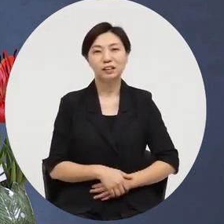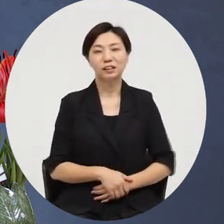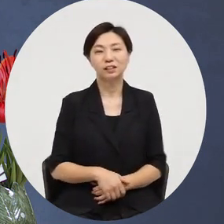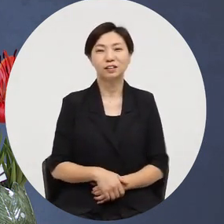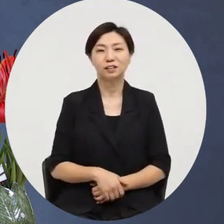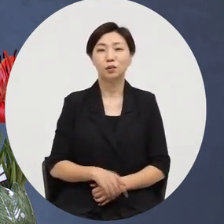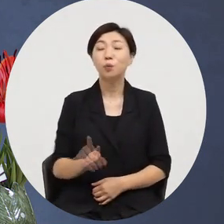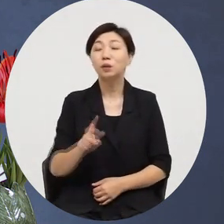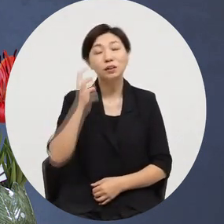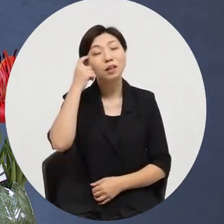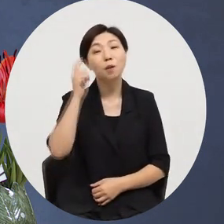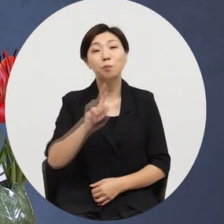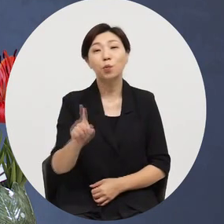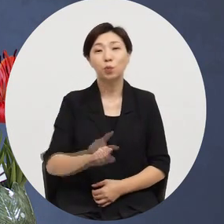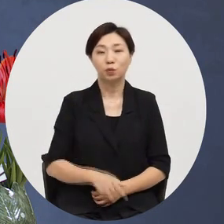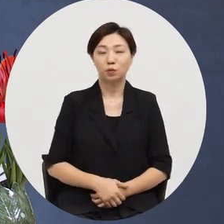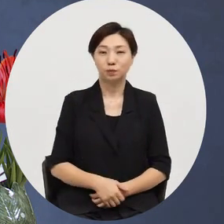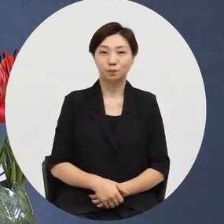어떻게 생각해요?